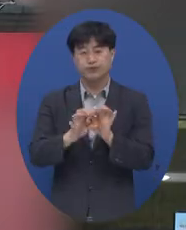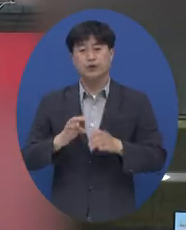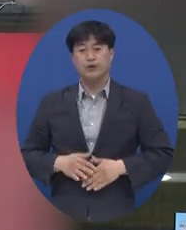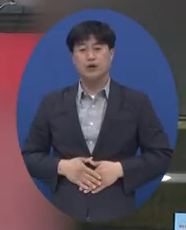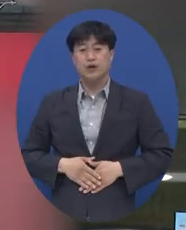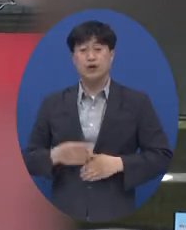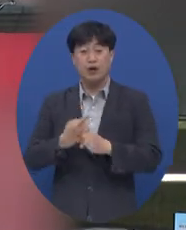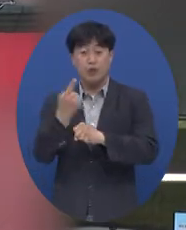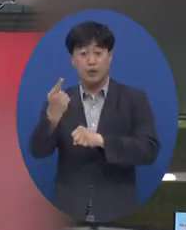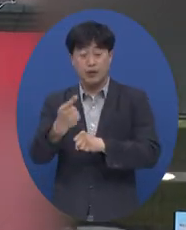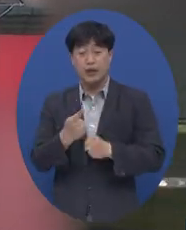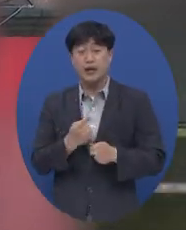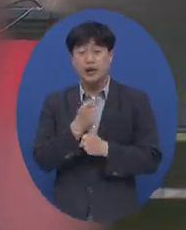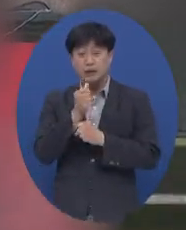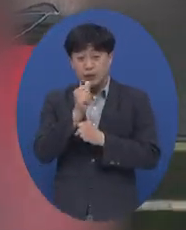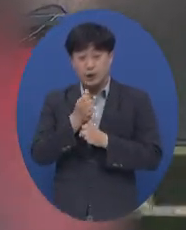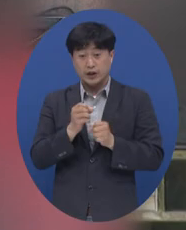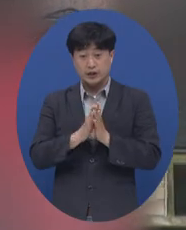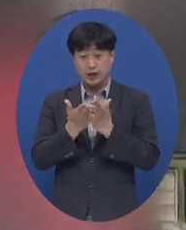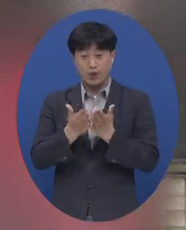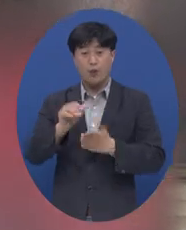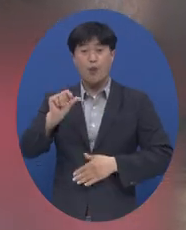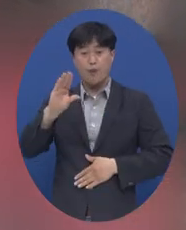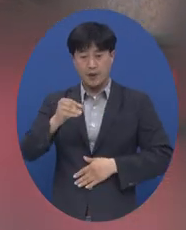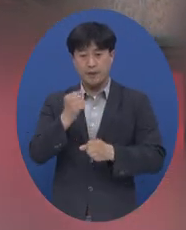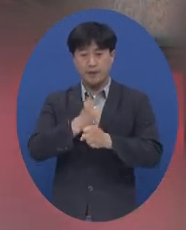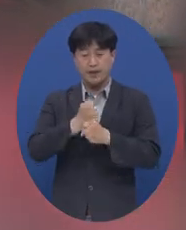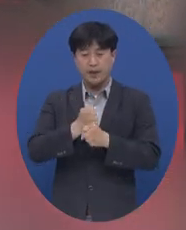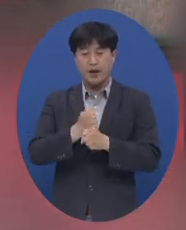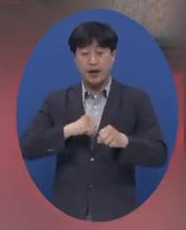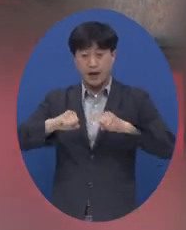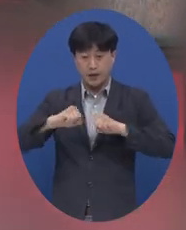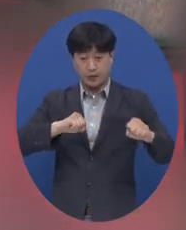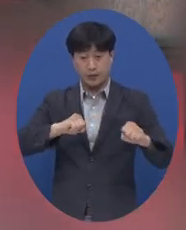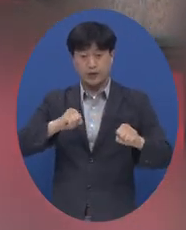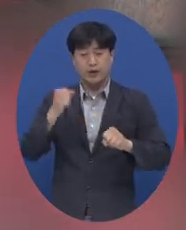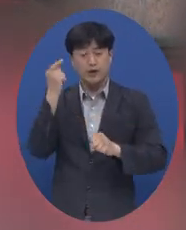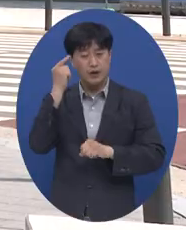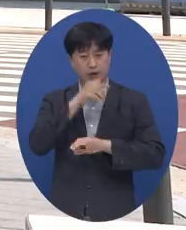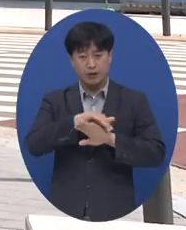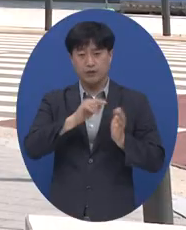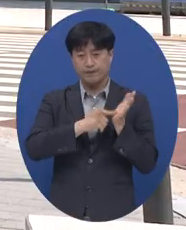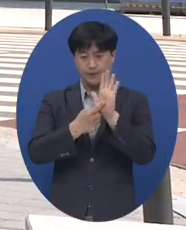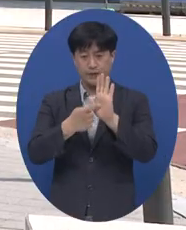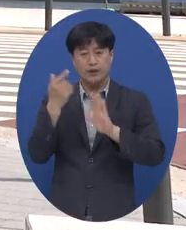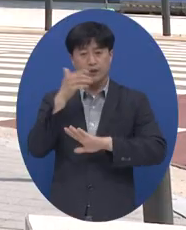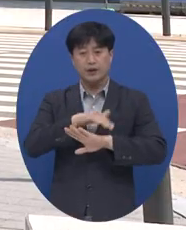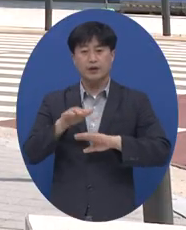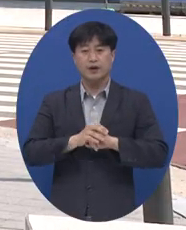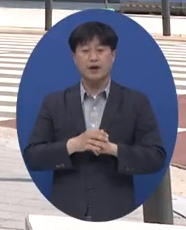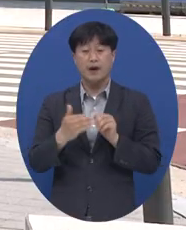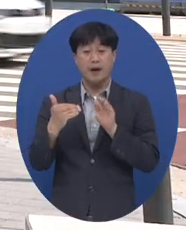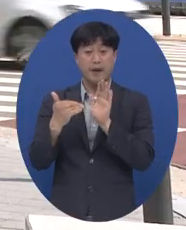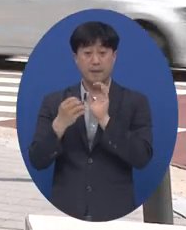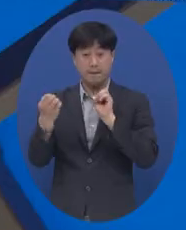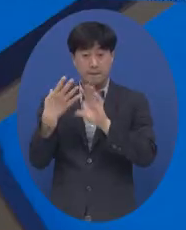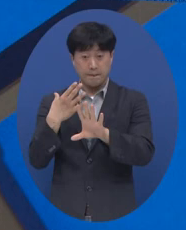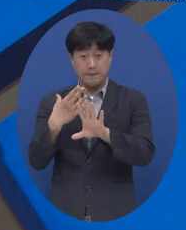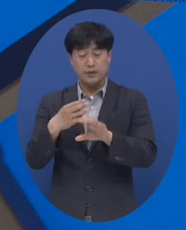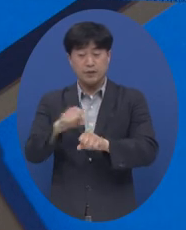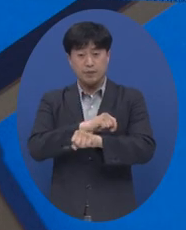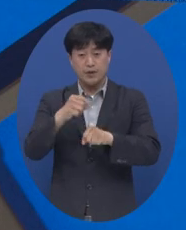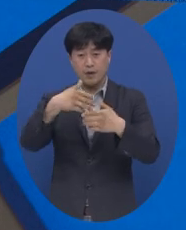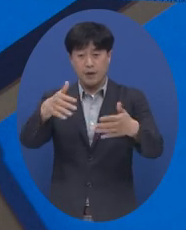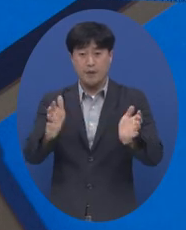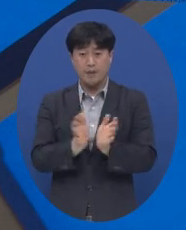유지하겠습니다. 이 밖에도 안내 책자 5만 부를 제작해 폭염 대응 행동 요령을 알릴 계획. 대응 단계에 따라 상황 관리